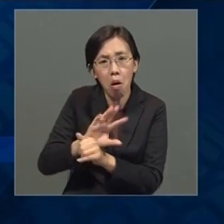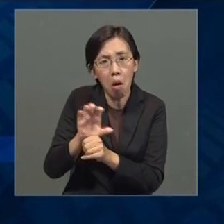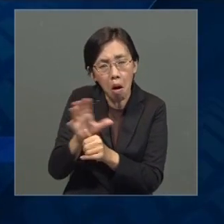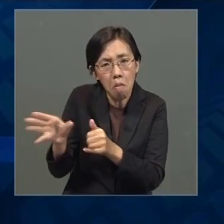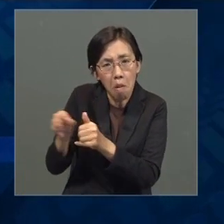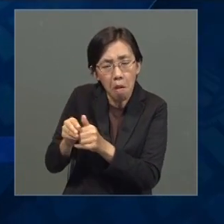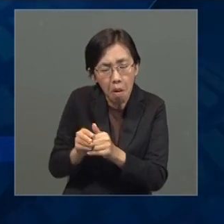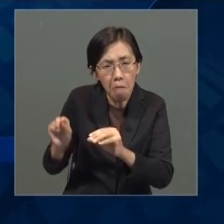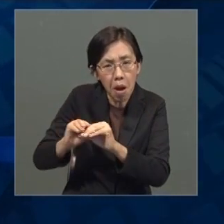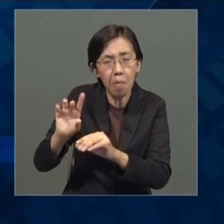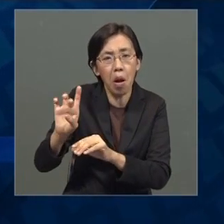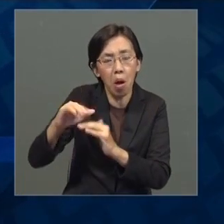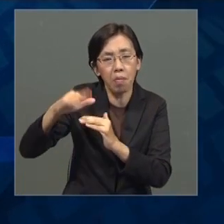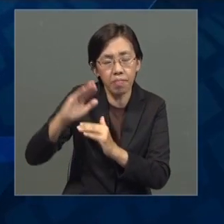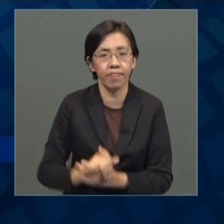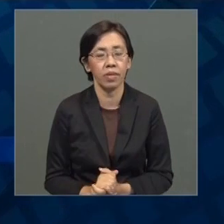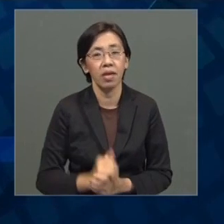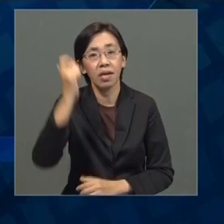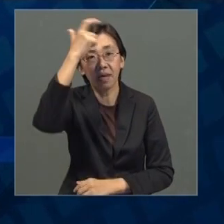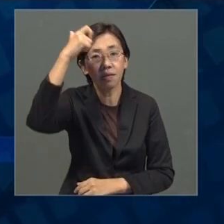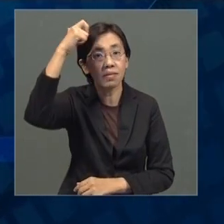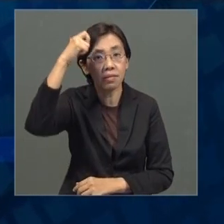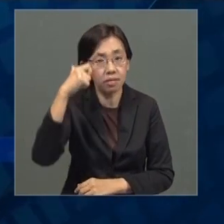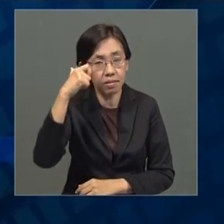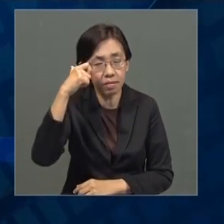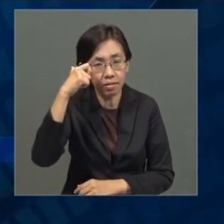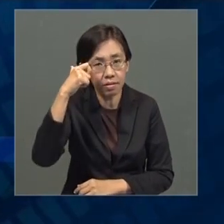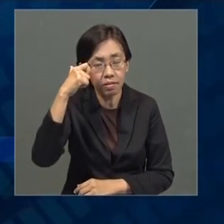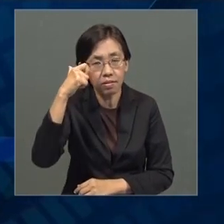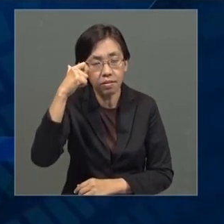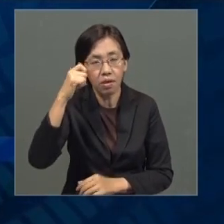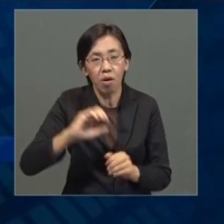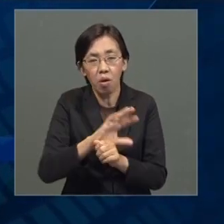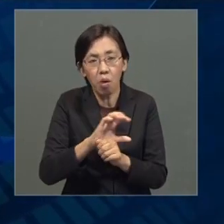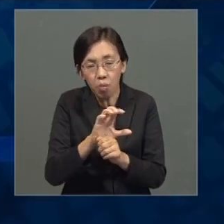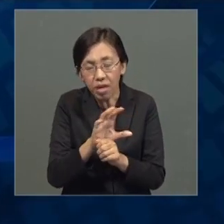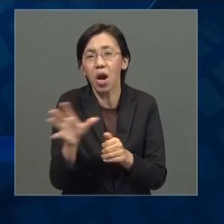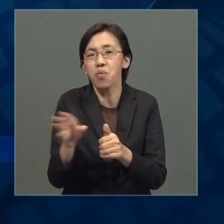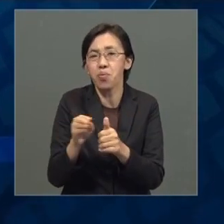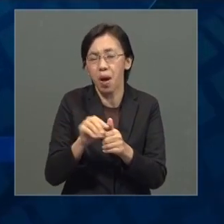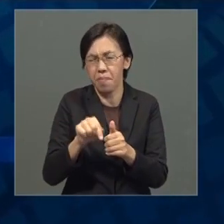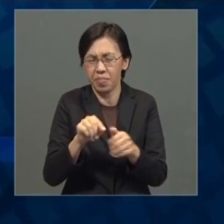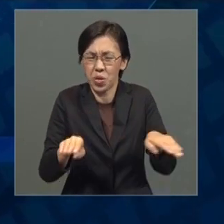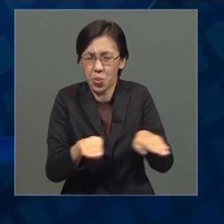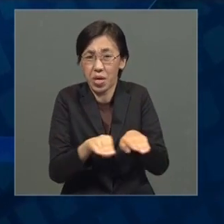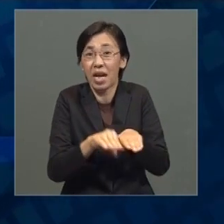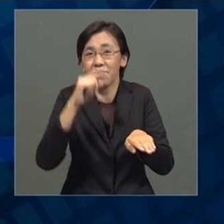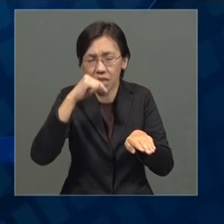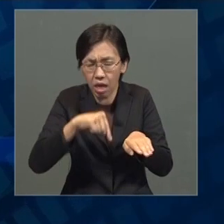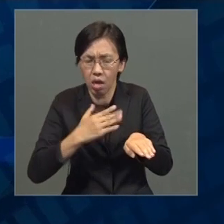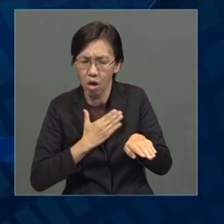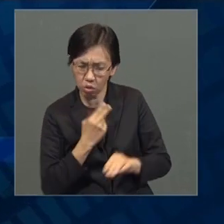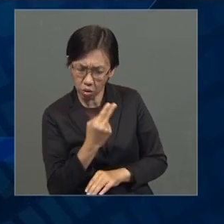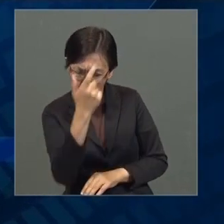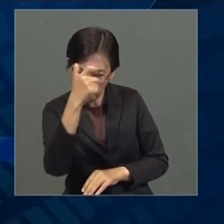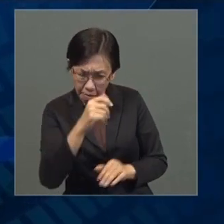คะแล้วก็ในส่วนของประเทศพม่าก็สถานการณ์ทางใกล้ชิดพรมแดนประเทศไทยยังทำให้เราต้องติดตามอย่